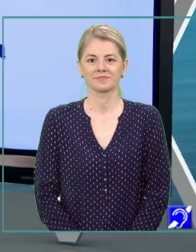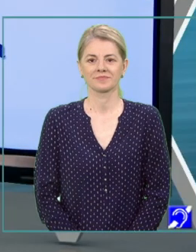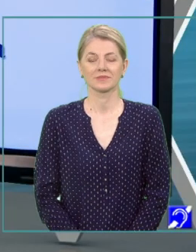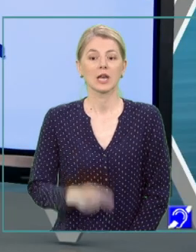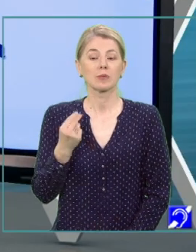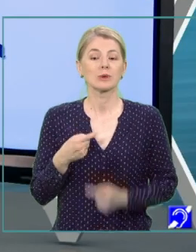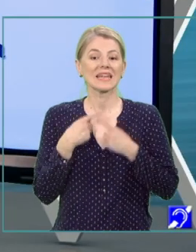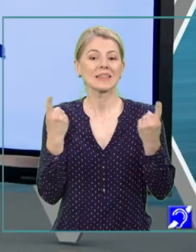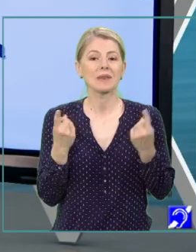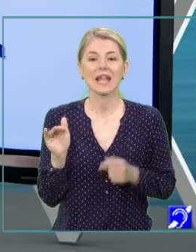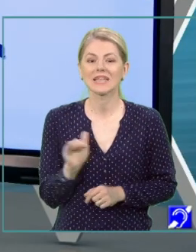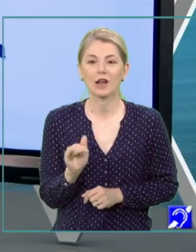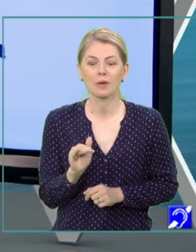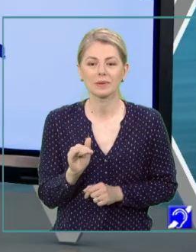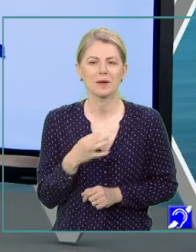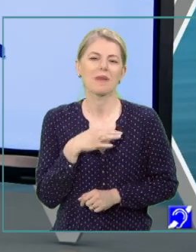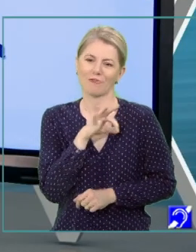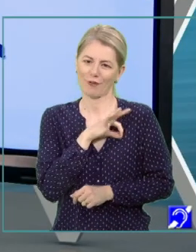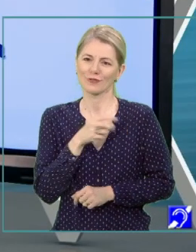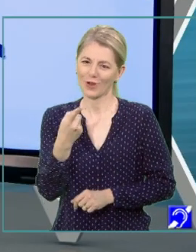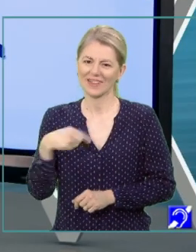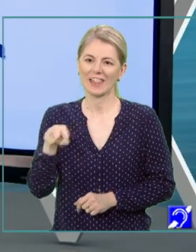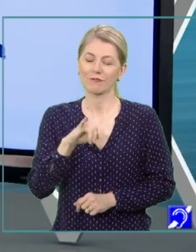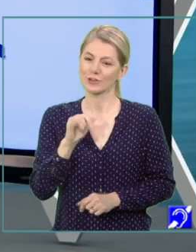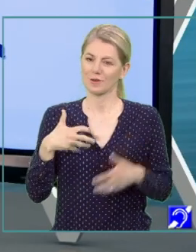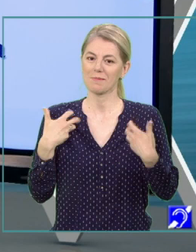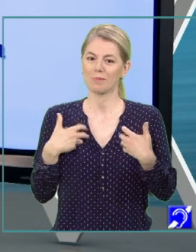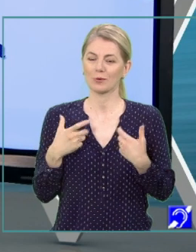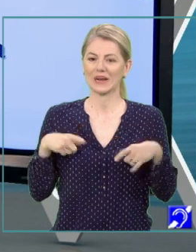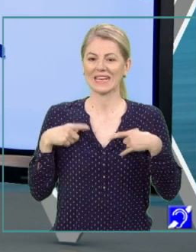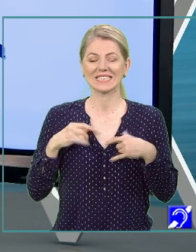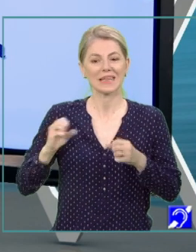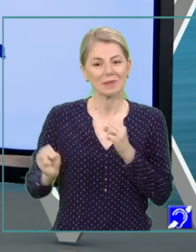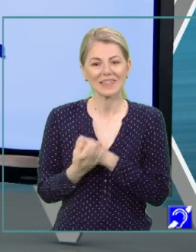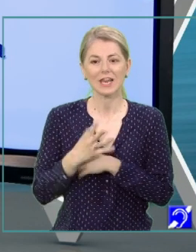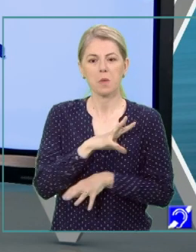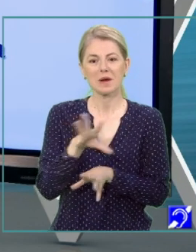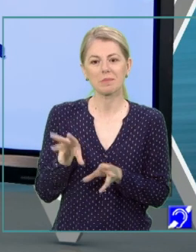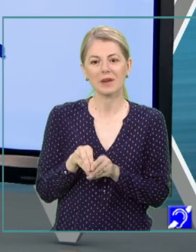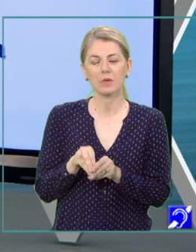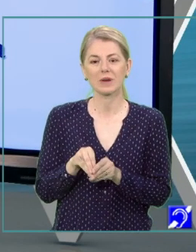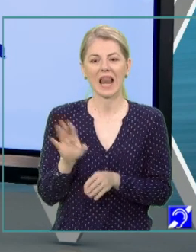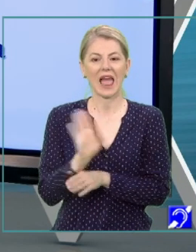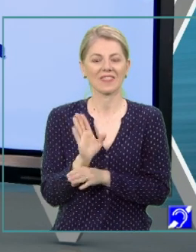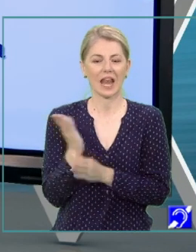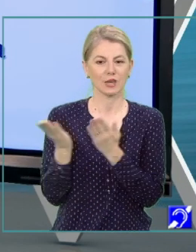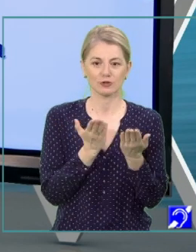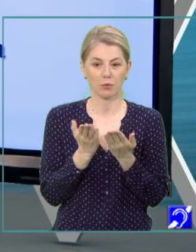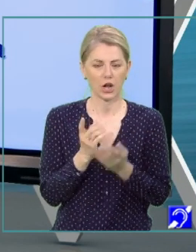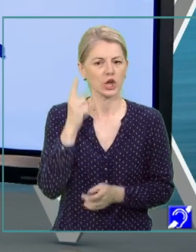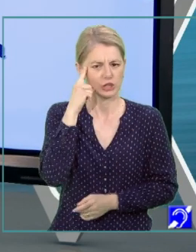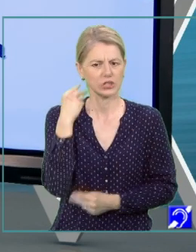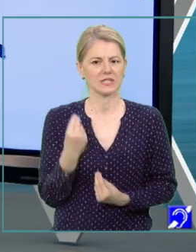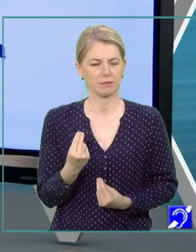Bună dimineața, copii! Mi-a fost dor de voi și mă bucur că suntem din nou împreună la teleșcoală. Știți